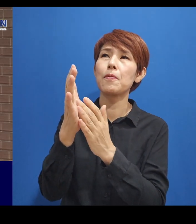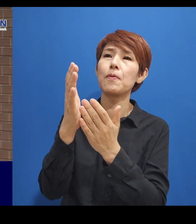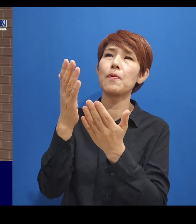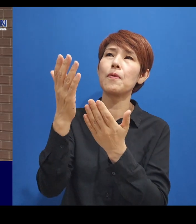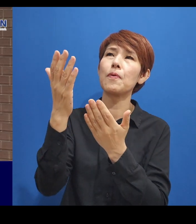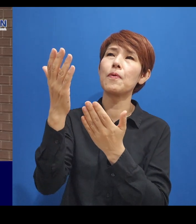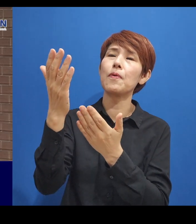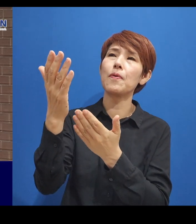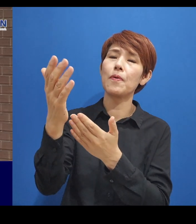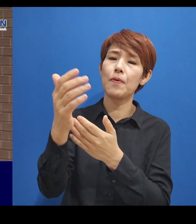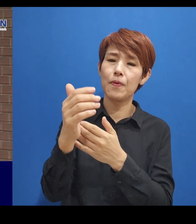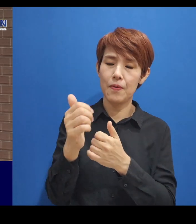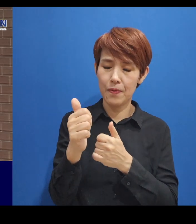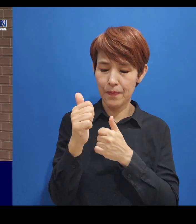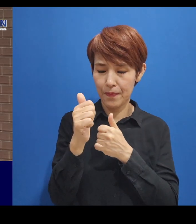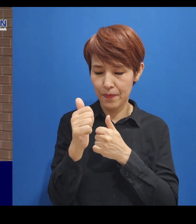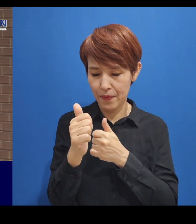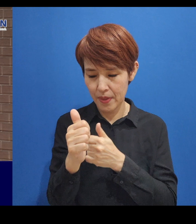예수께로